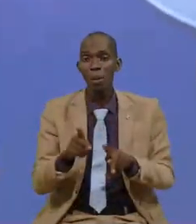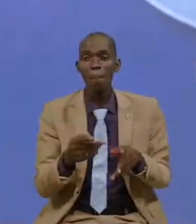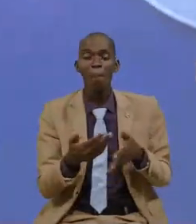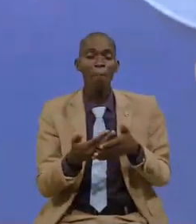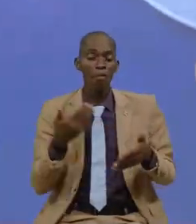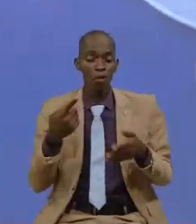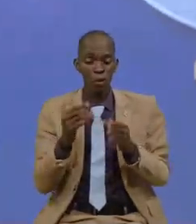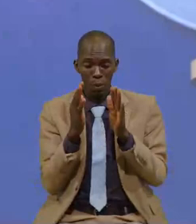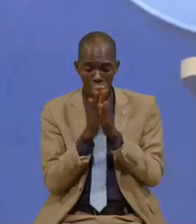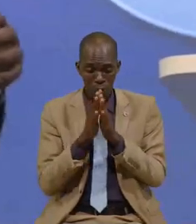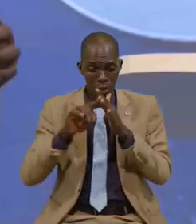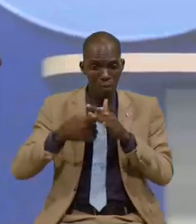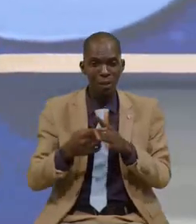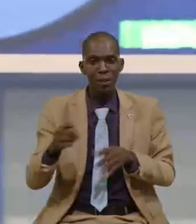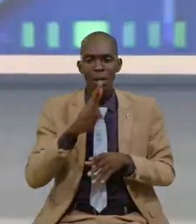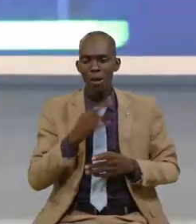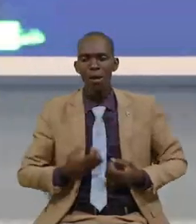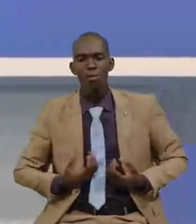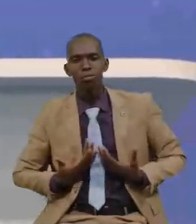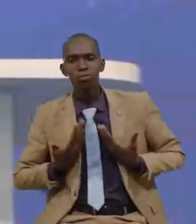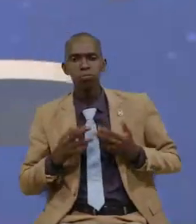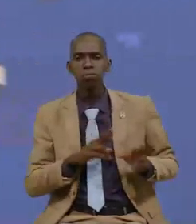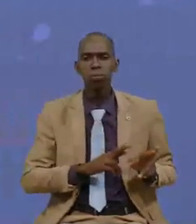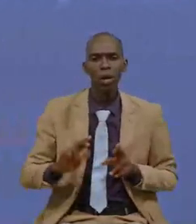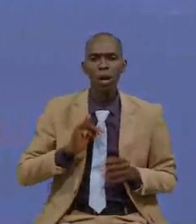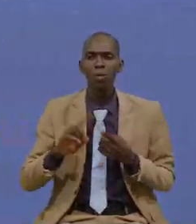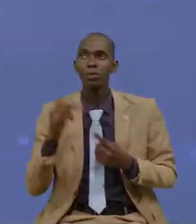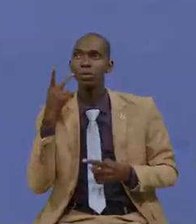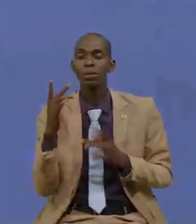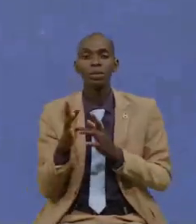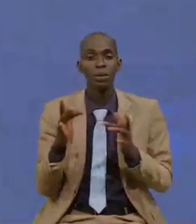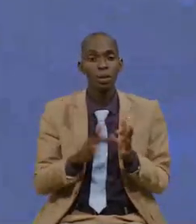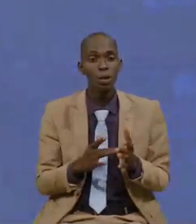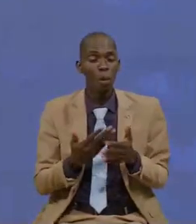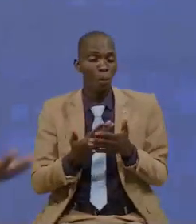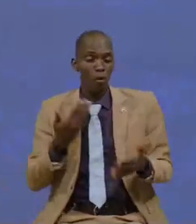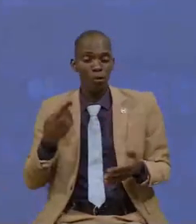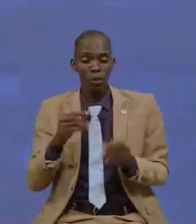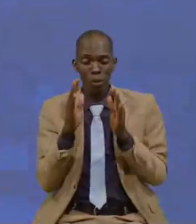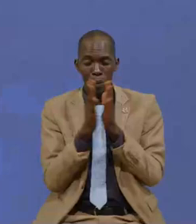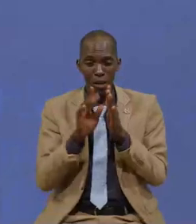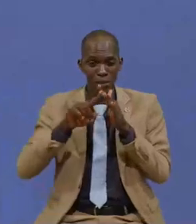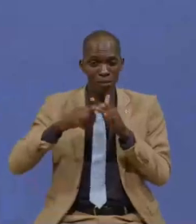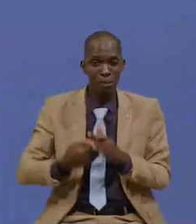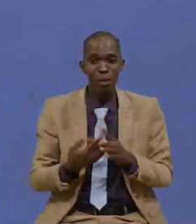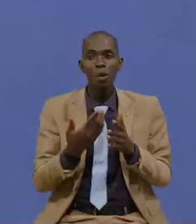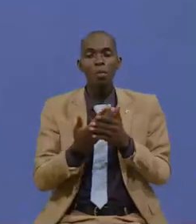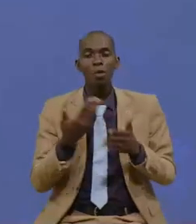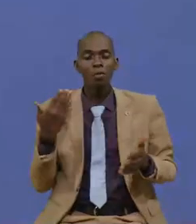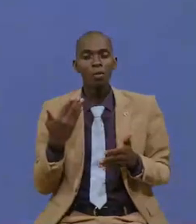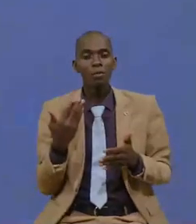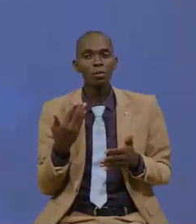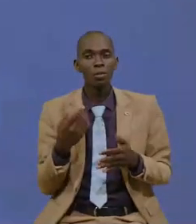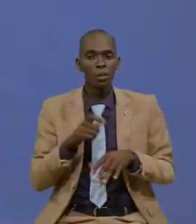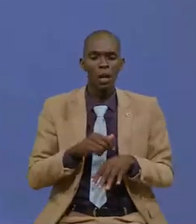à toi de descendre. Et il y a des gens, avant que la prière ne commence, ils sont très très contents, ils sont précipités. Je voudrais voir